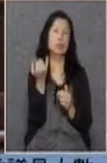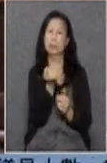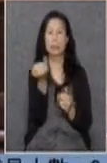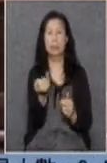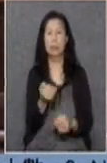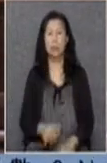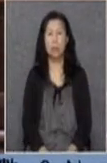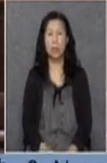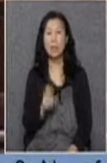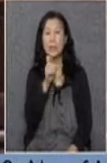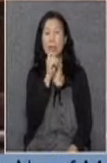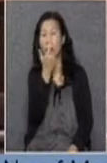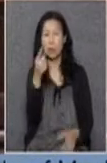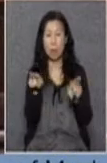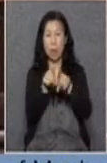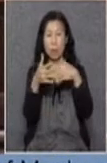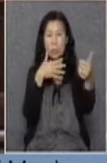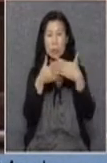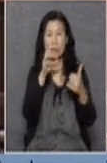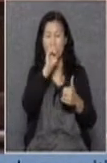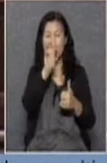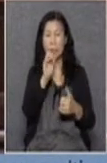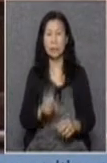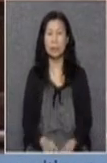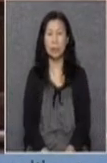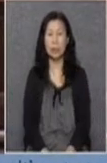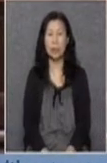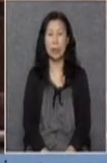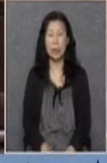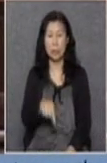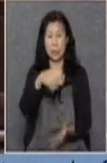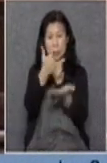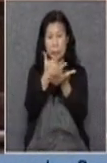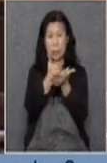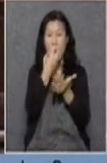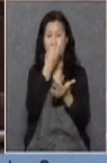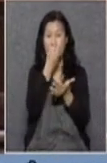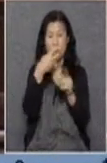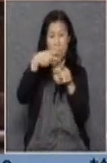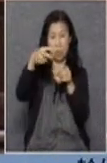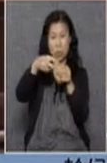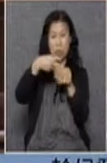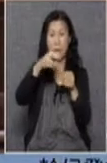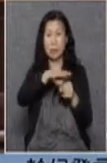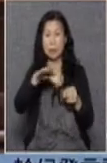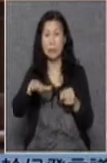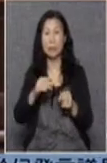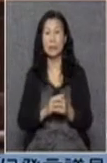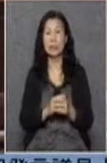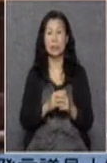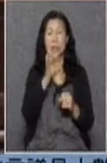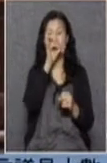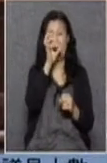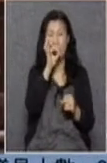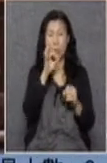剛才很多同事都說過了，你如果在香港要養一個仔女，你由他幼稚